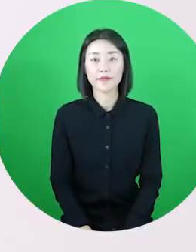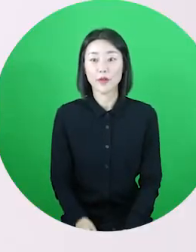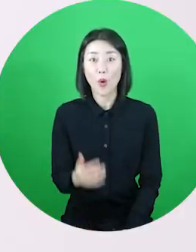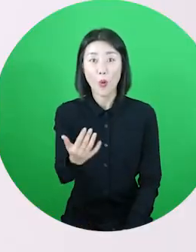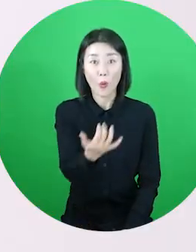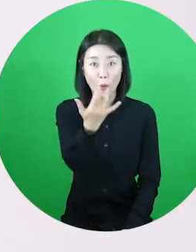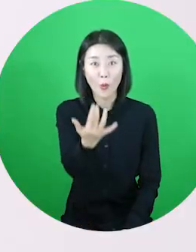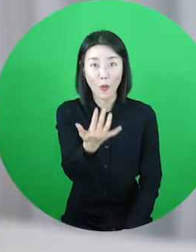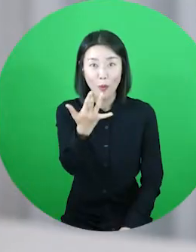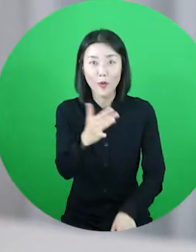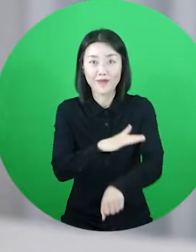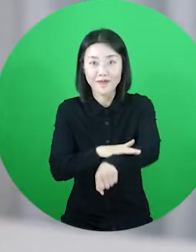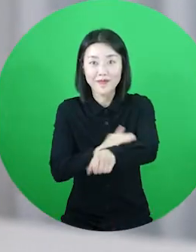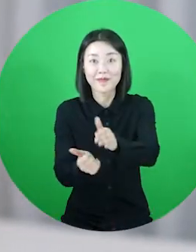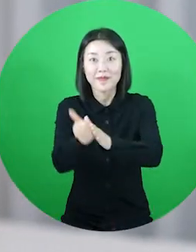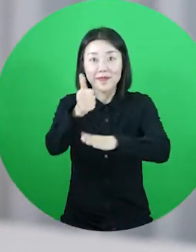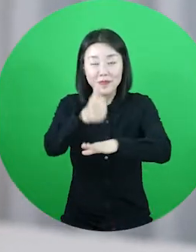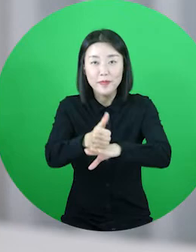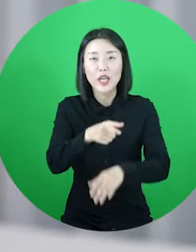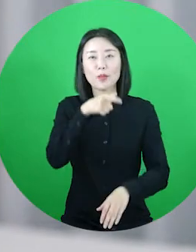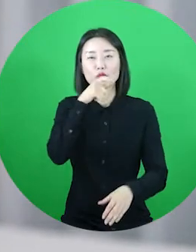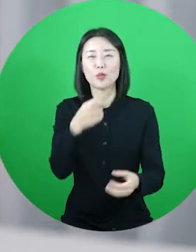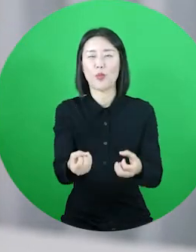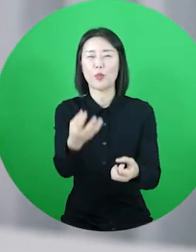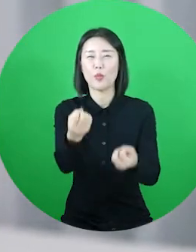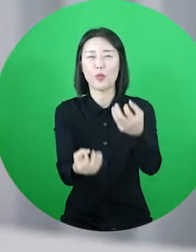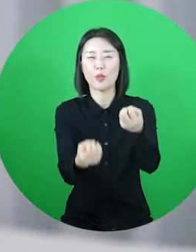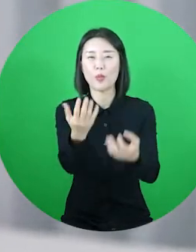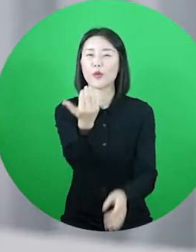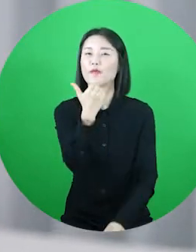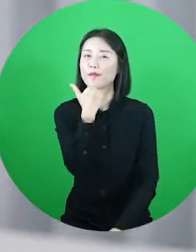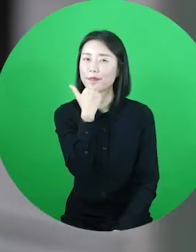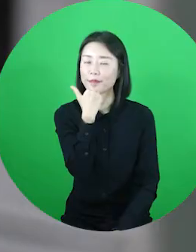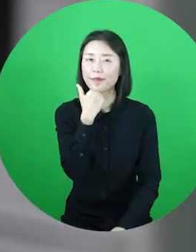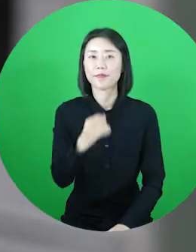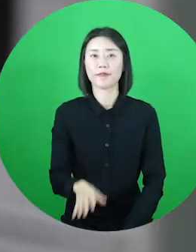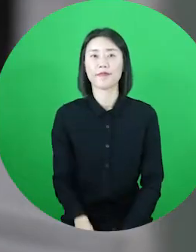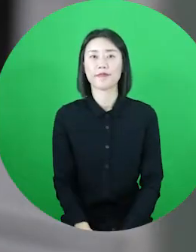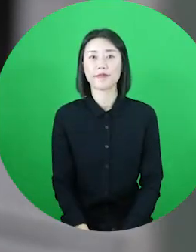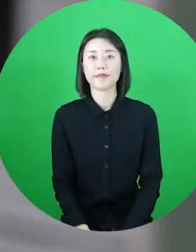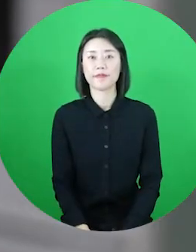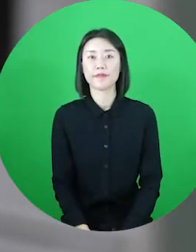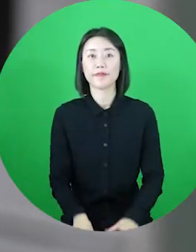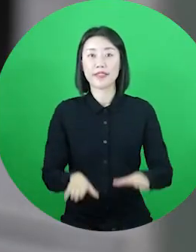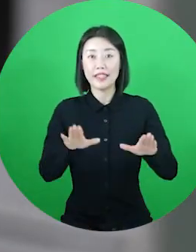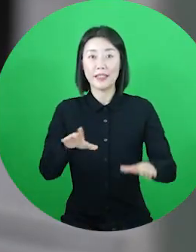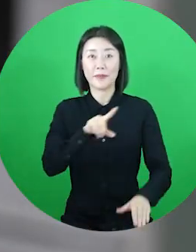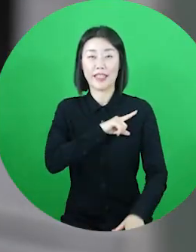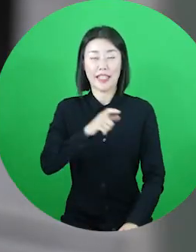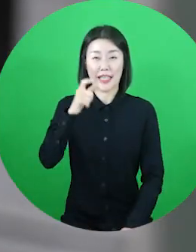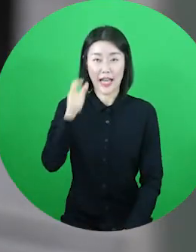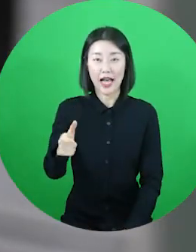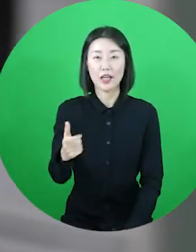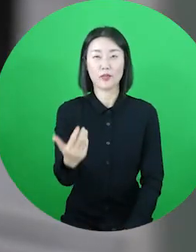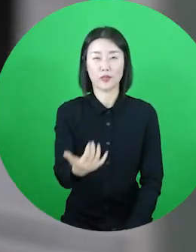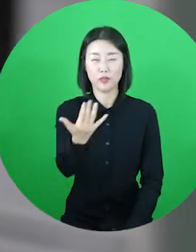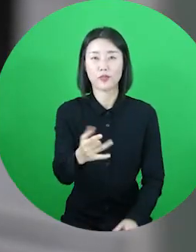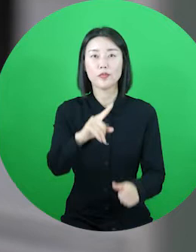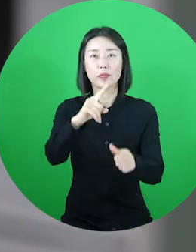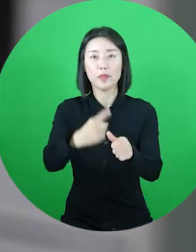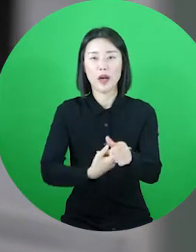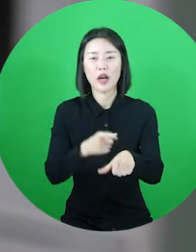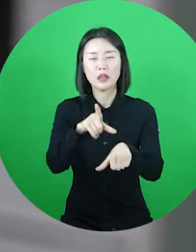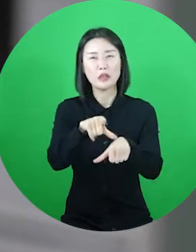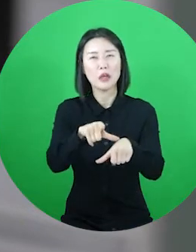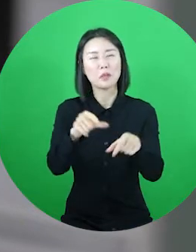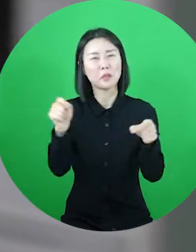불이 잘 켜졌으면 물이 끓을 때까지 잠시 기다리겠습니다. 지금 가장 센 불로 끓이고 있기 때문에 오래